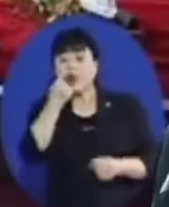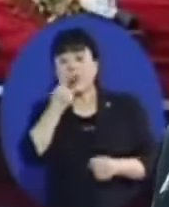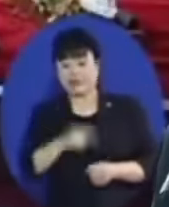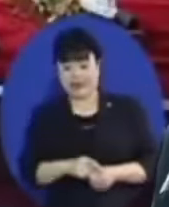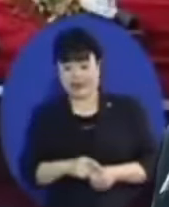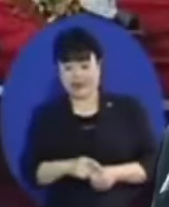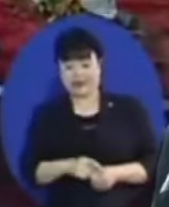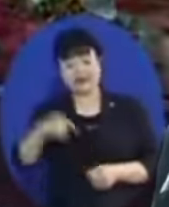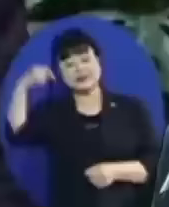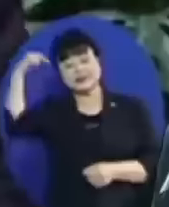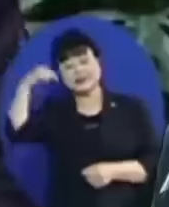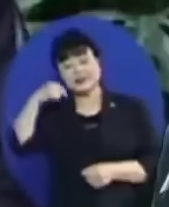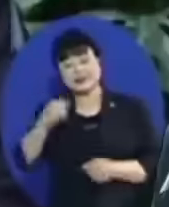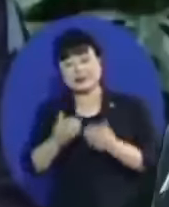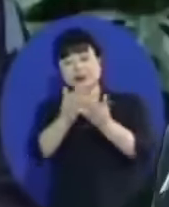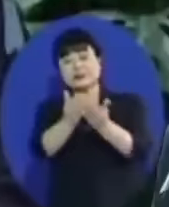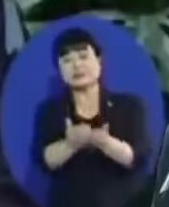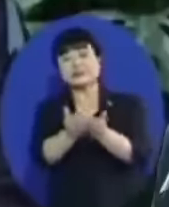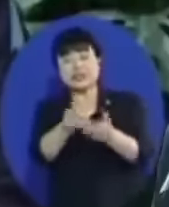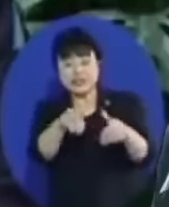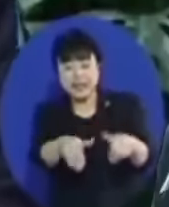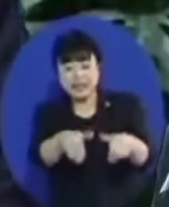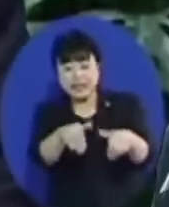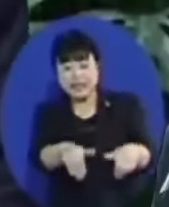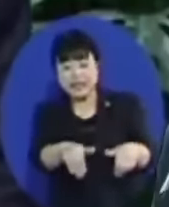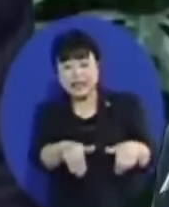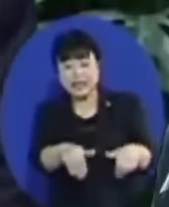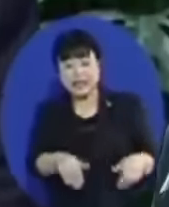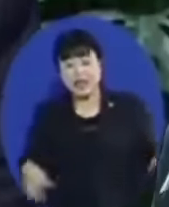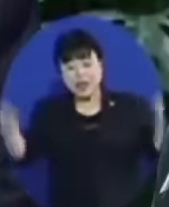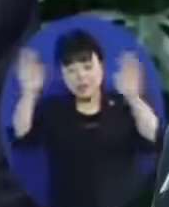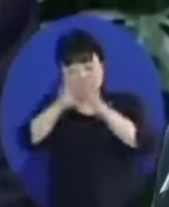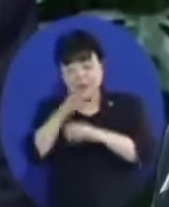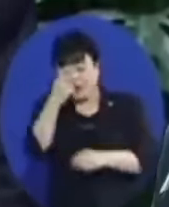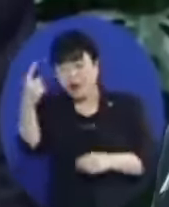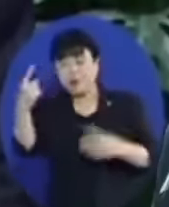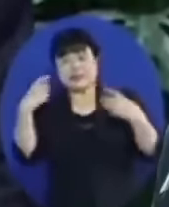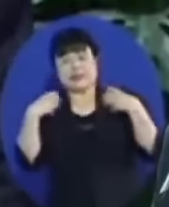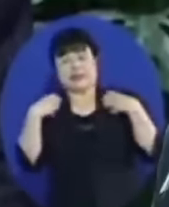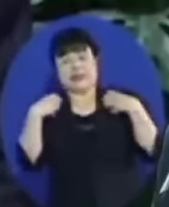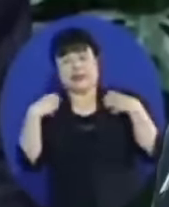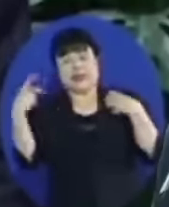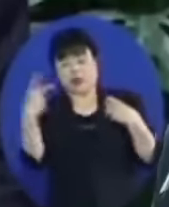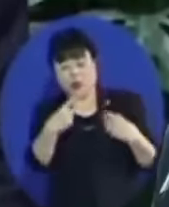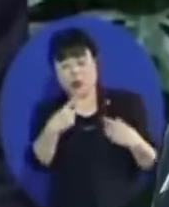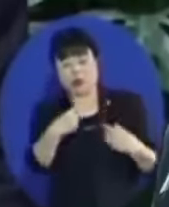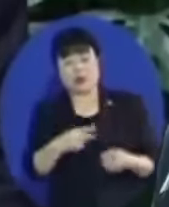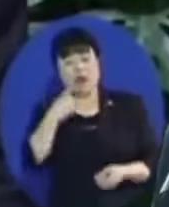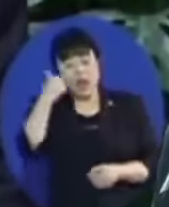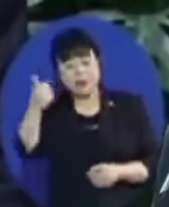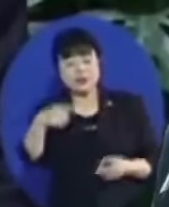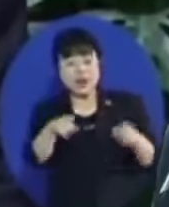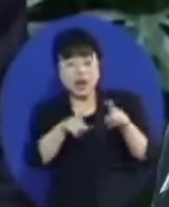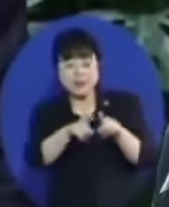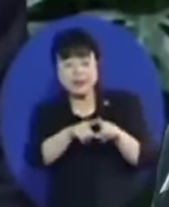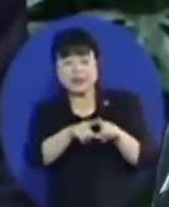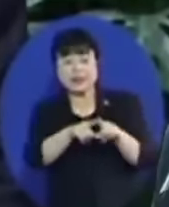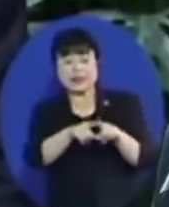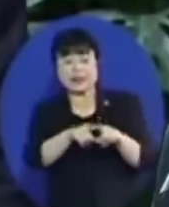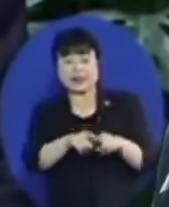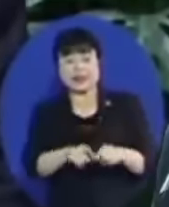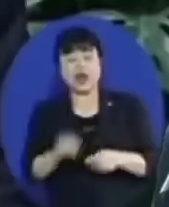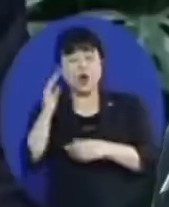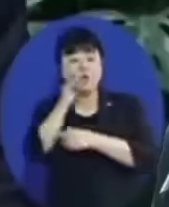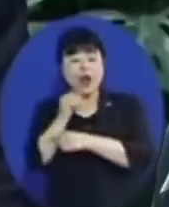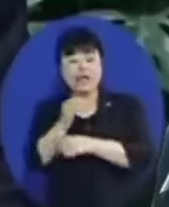제가 절실히 느꼈어요. 부두에 노동할 때, 야경을 돌고 있을 때, 그 다음에는 우리 아버지와 함께 할 수 없어서